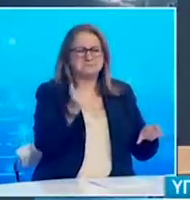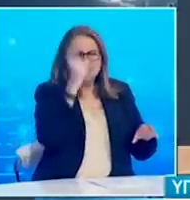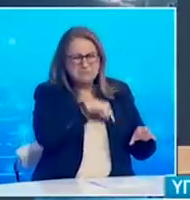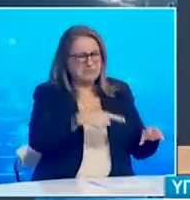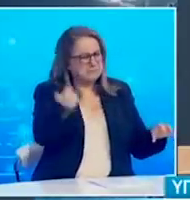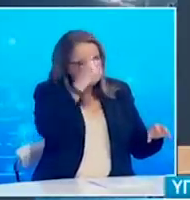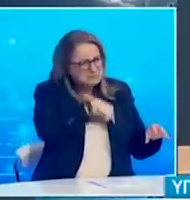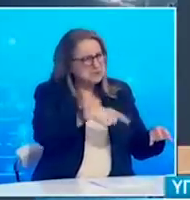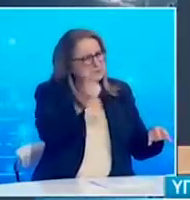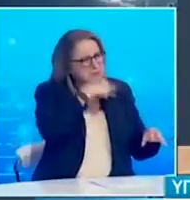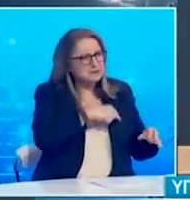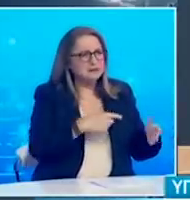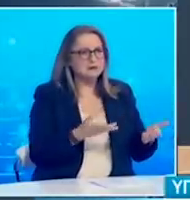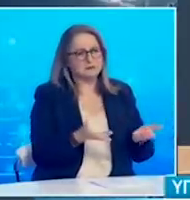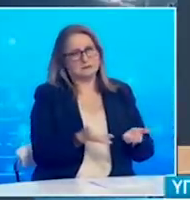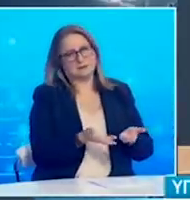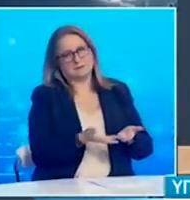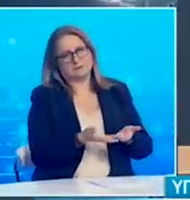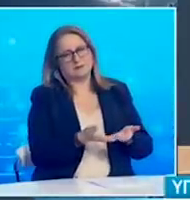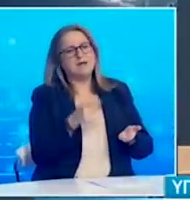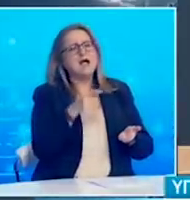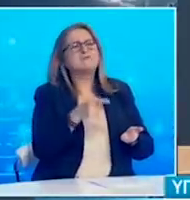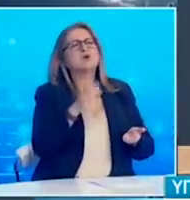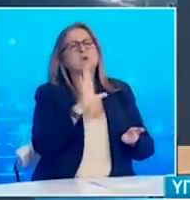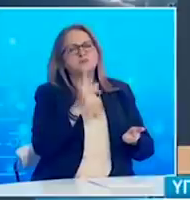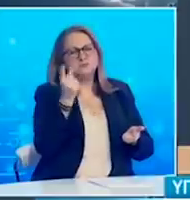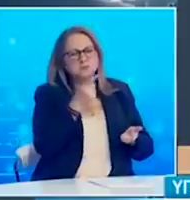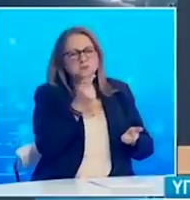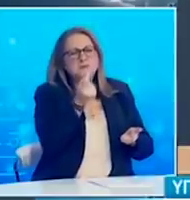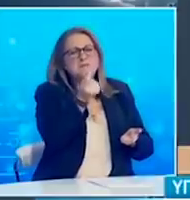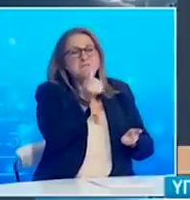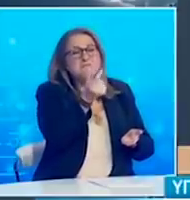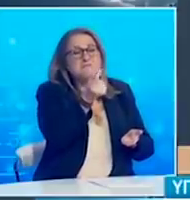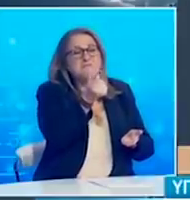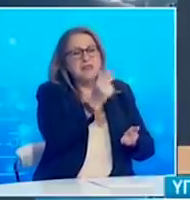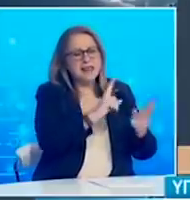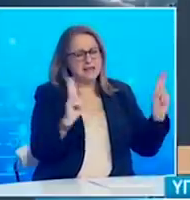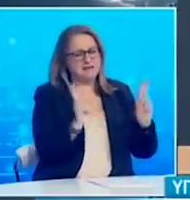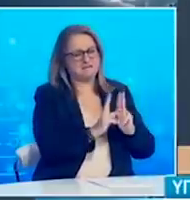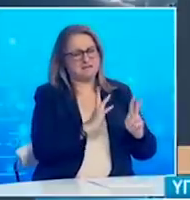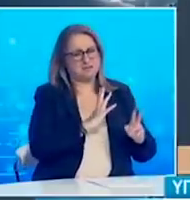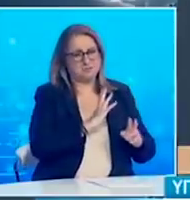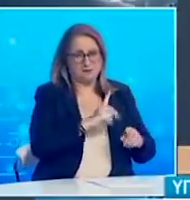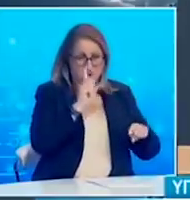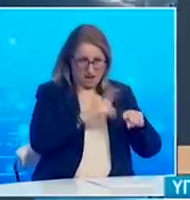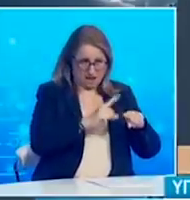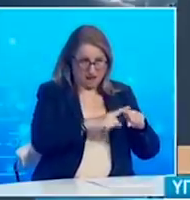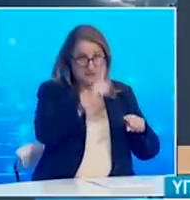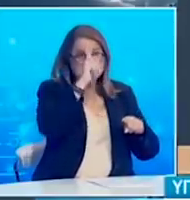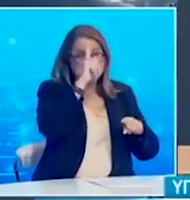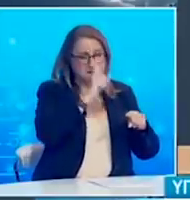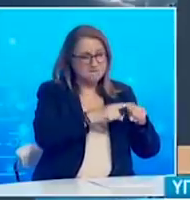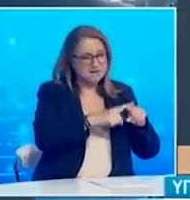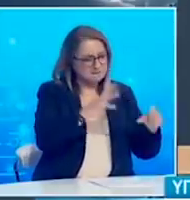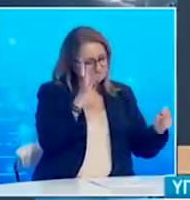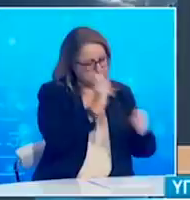είναι η απόλυτη μειοψηφία. Ο ελληνικός λαός, οι περήφανοι Έλληνες για άλλη μια φορά έχουν αποδείξει ότι μπορούν